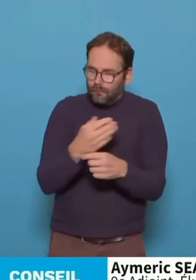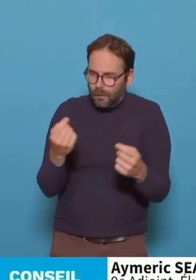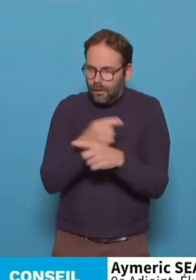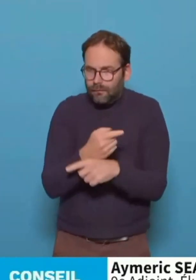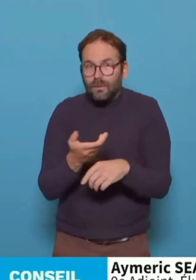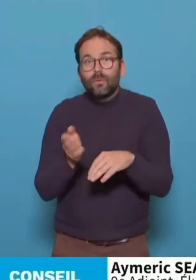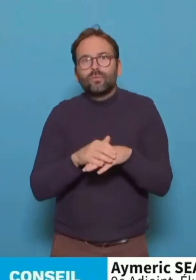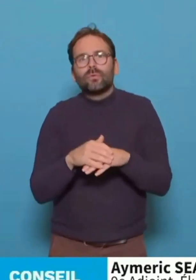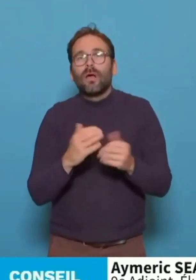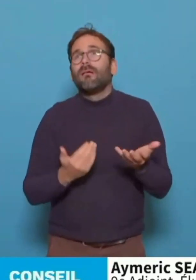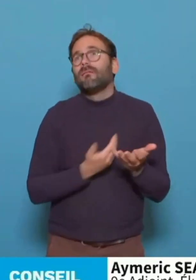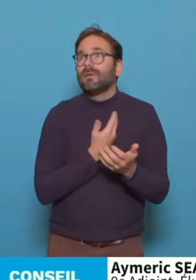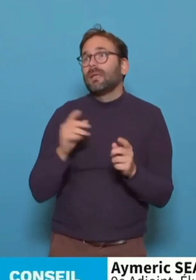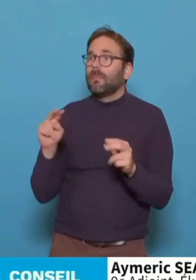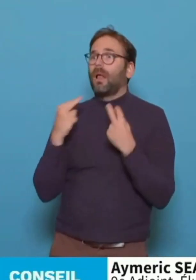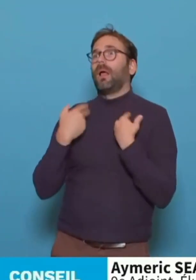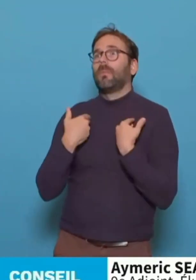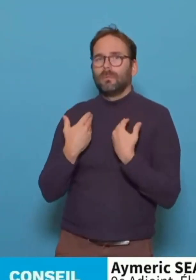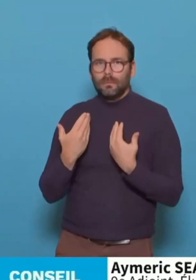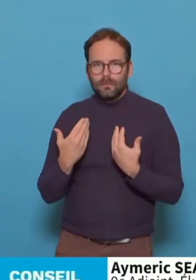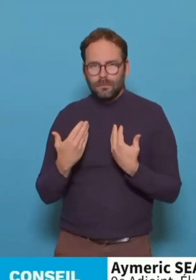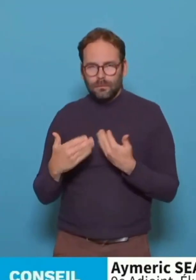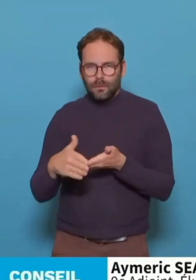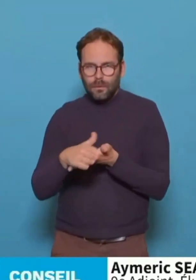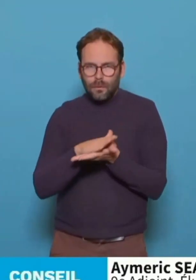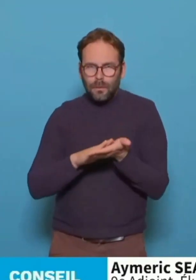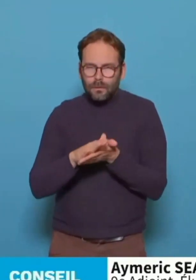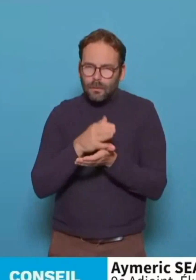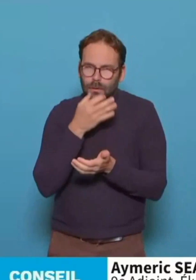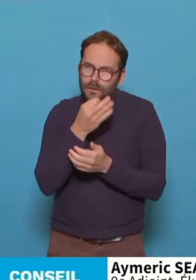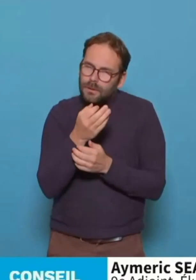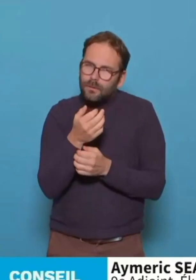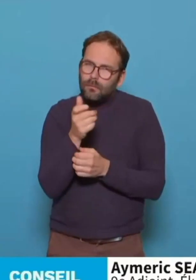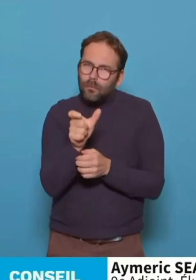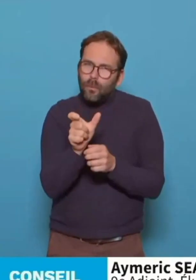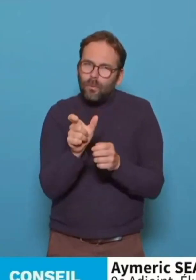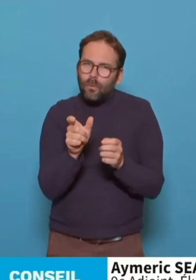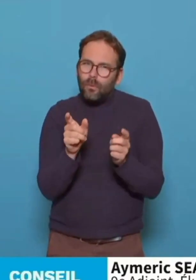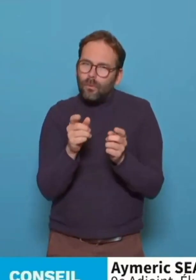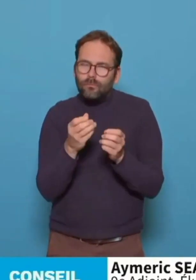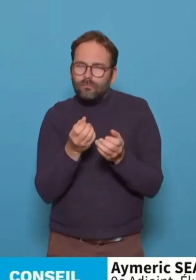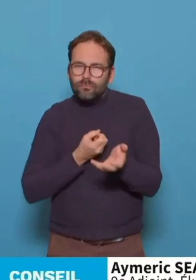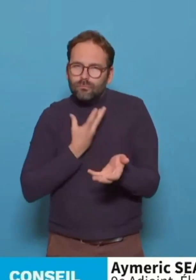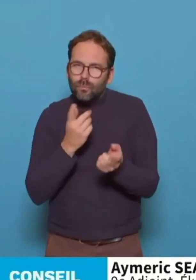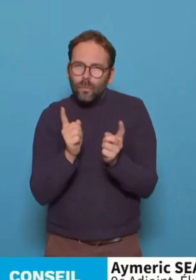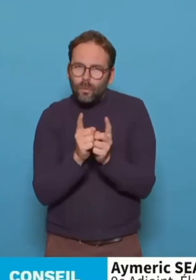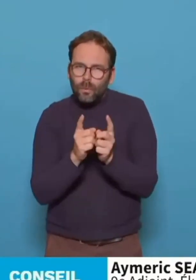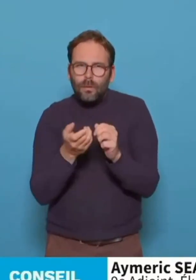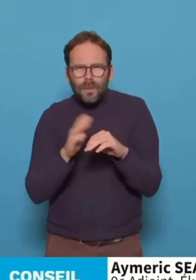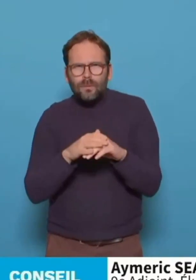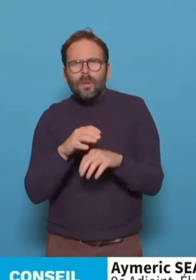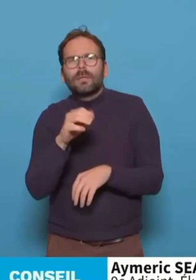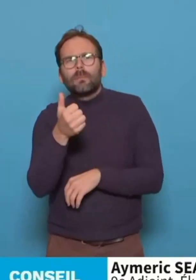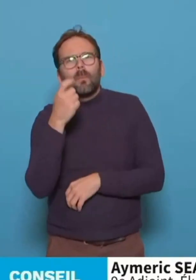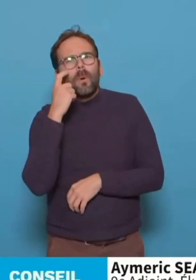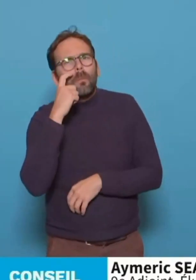la charge victimaire. Donc, je vais y revenir d'un mot ou deux. La première remarque, c'est que vous